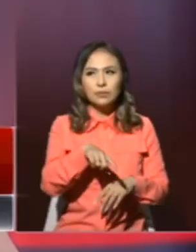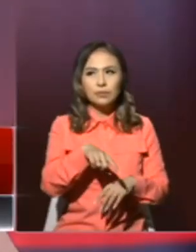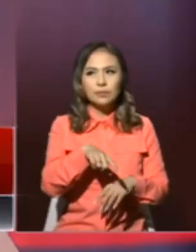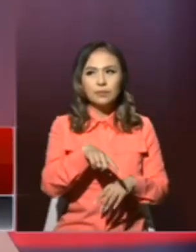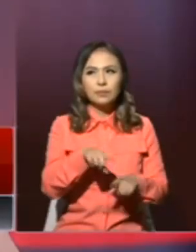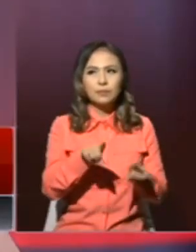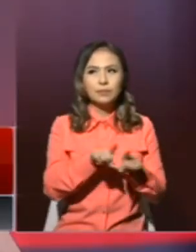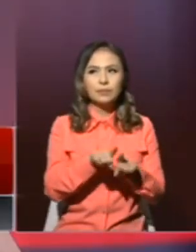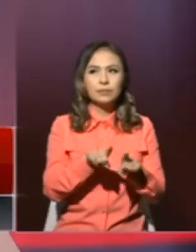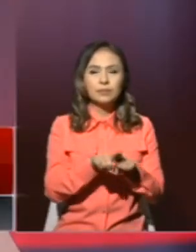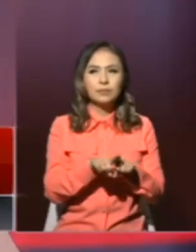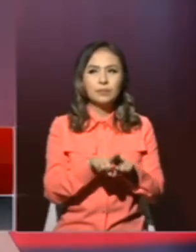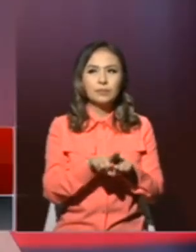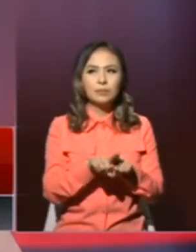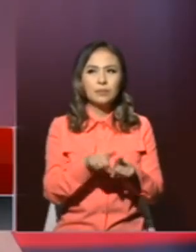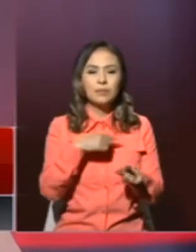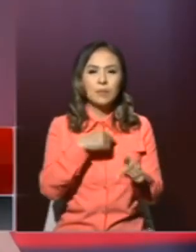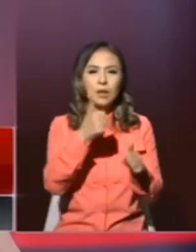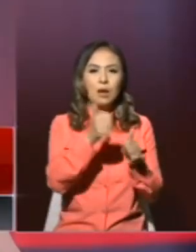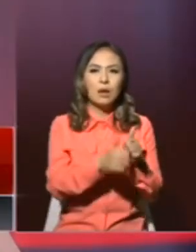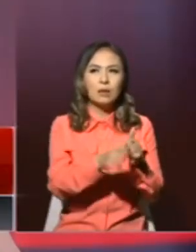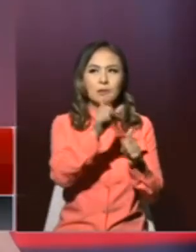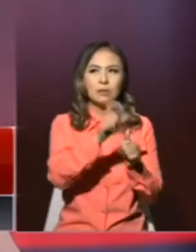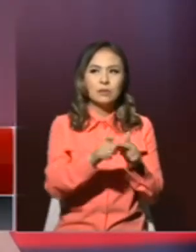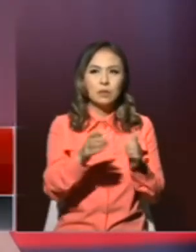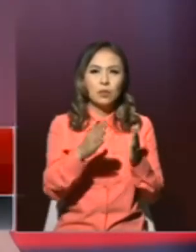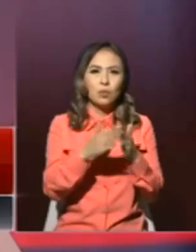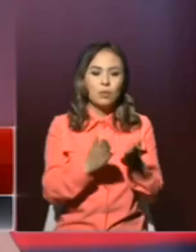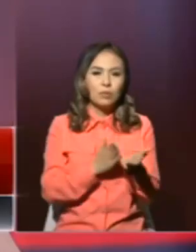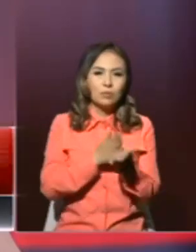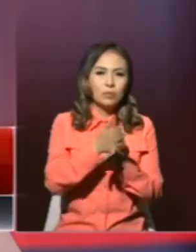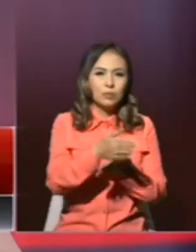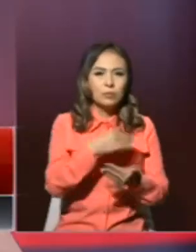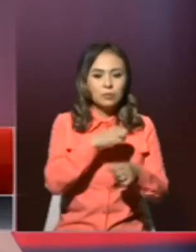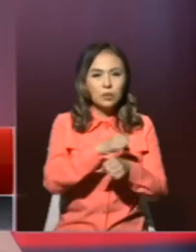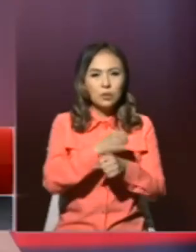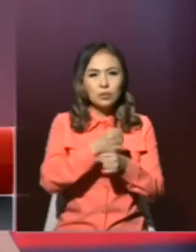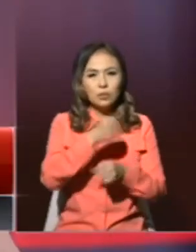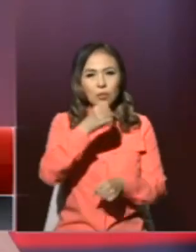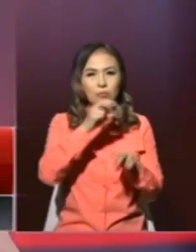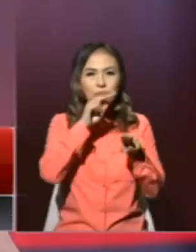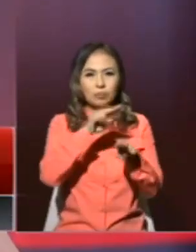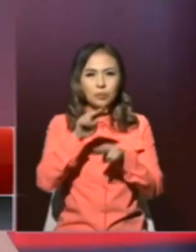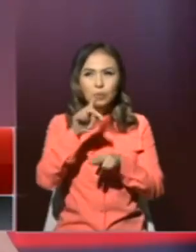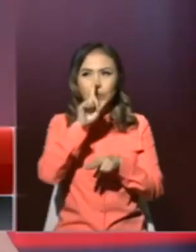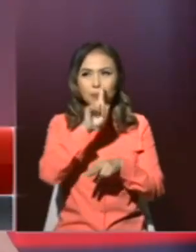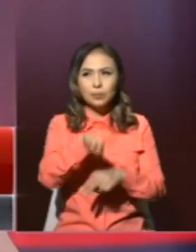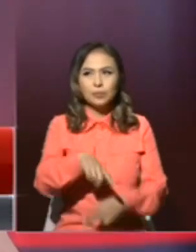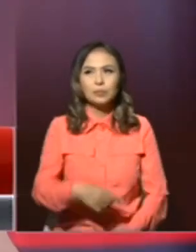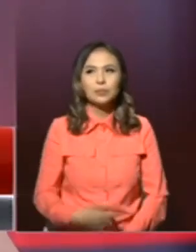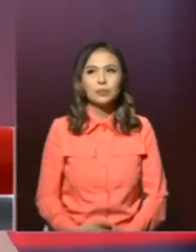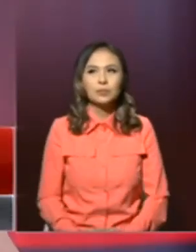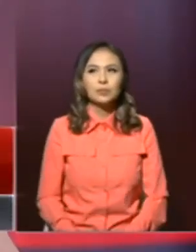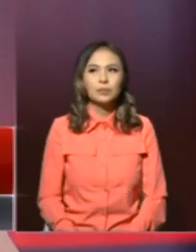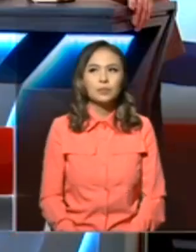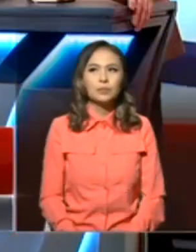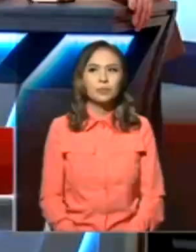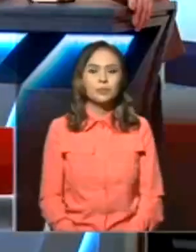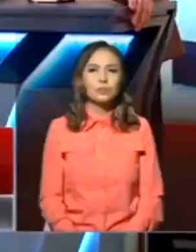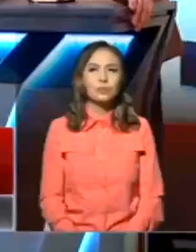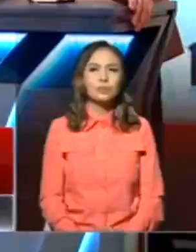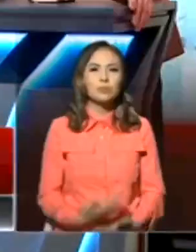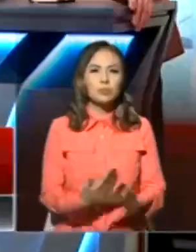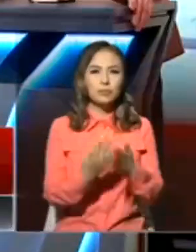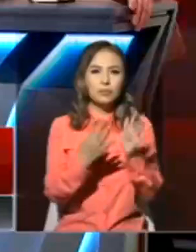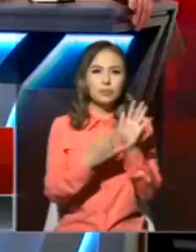Иә, ол енді ол біз әр адамды үйіне кеп қадағалап жанында отыра алмаймыз. Бірақ ұтыла алады, ол ақшаны ұтыла алады, ұтысын ала алмайды. 900 мың тіккен адам ертең